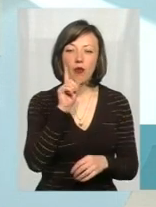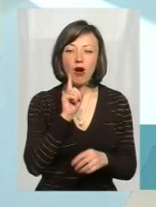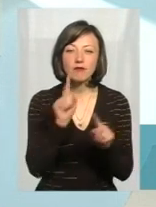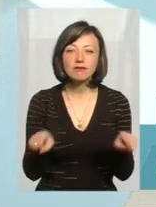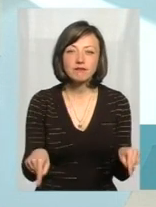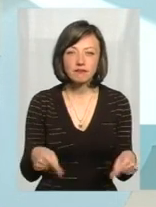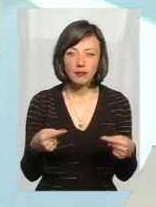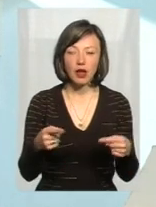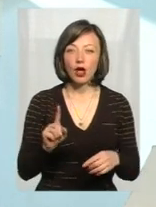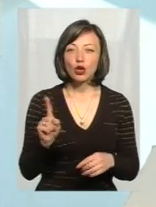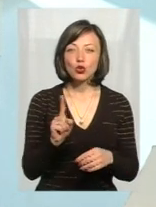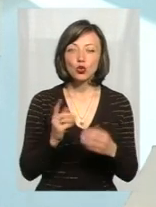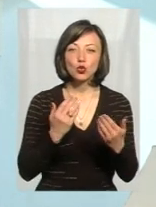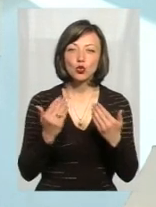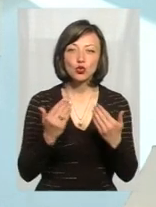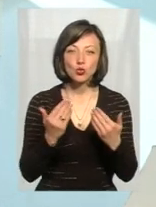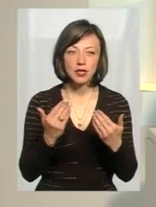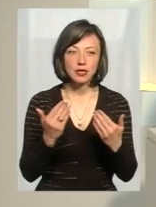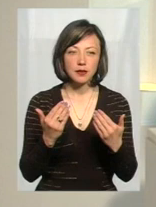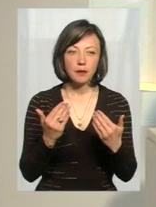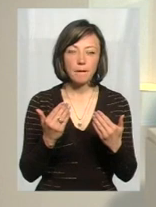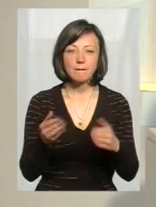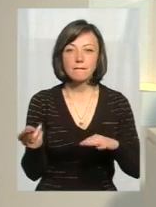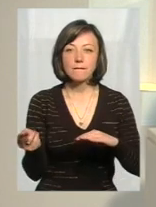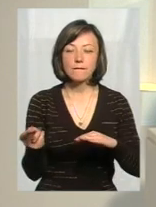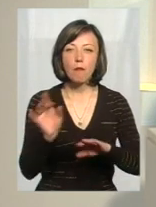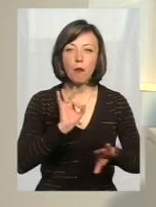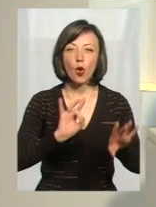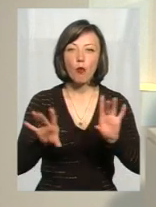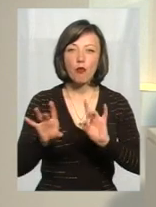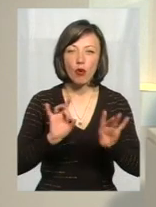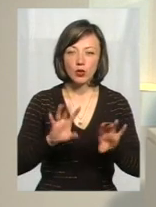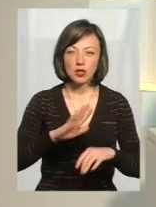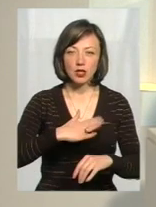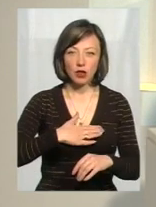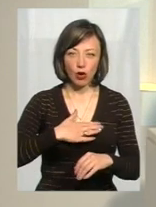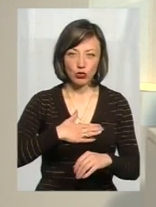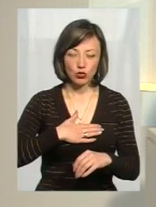Що стосується промоції нашого